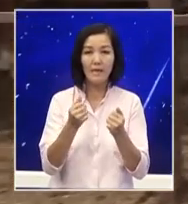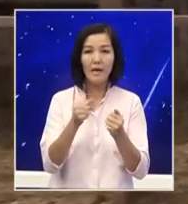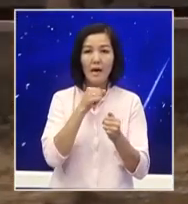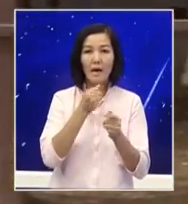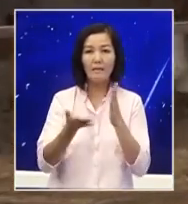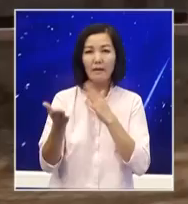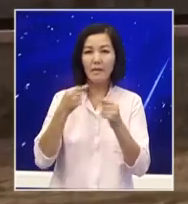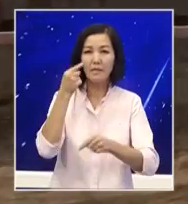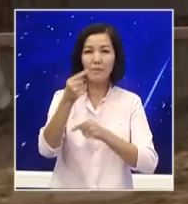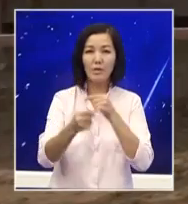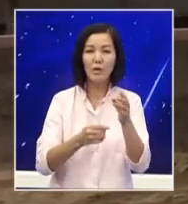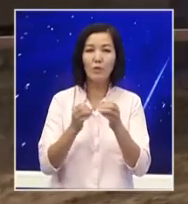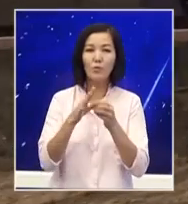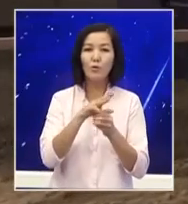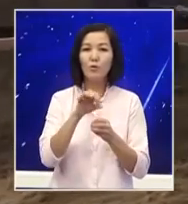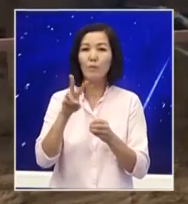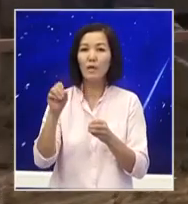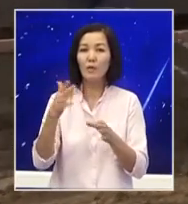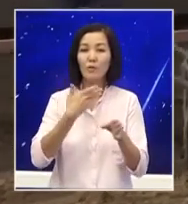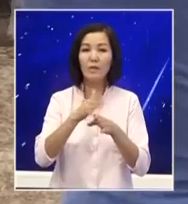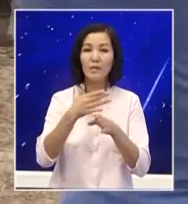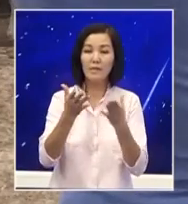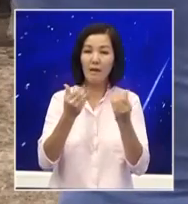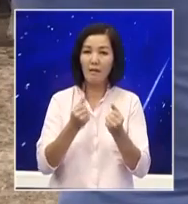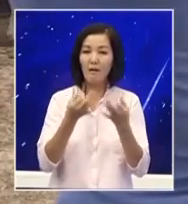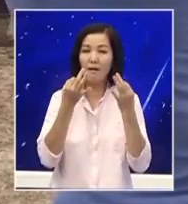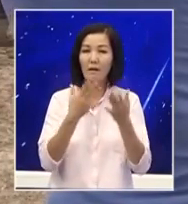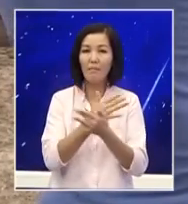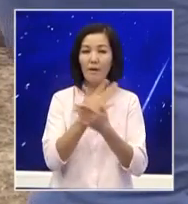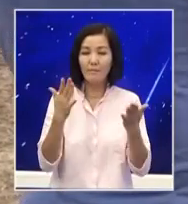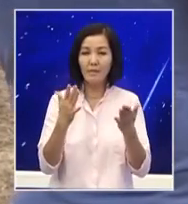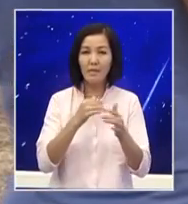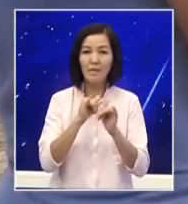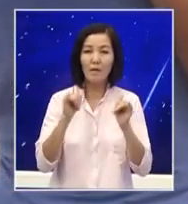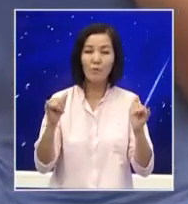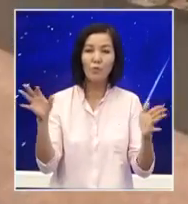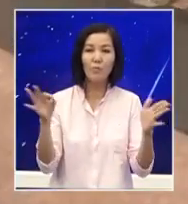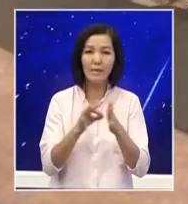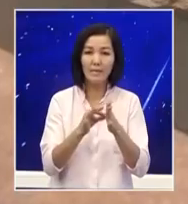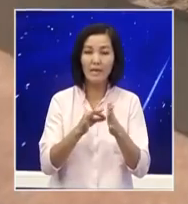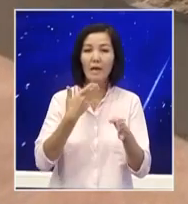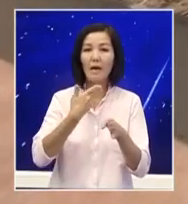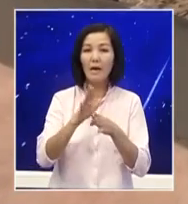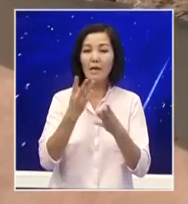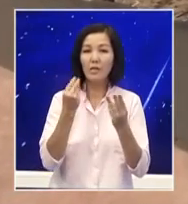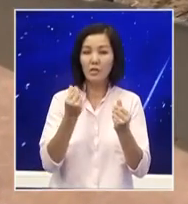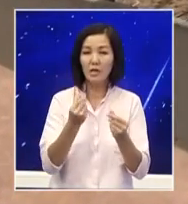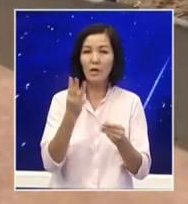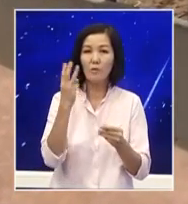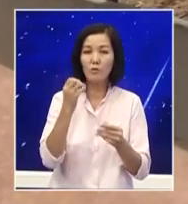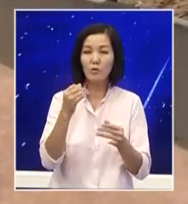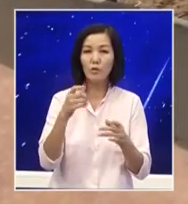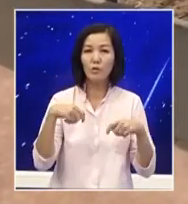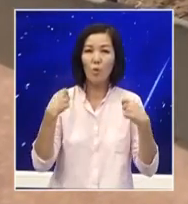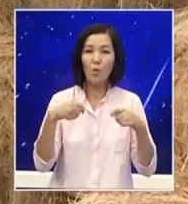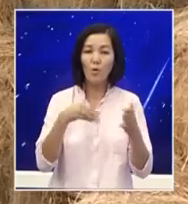еткен шаруа биыл 14 миллион теңге несие алған. Қарапайым заттар экономикасын дамыту мақсатында берілген қаржыға 300 бас қой алып,